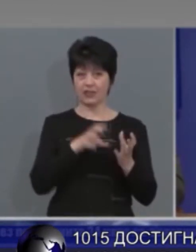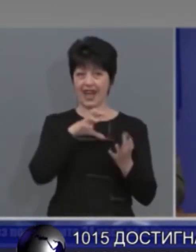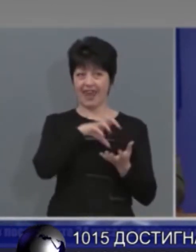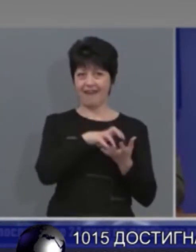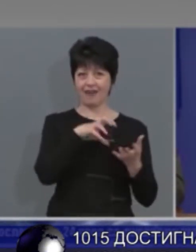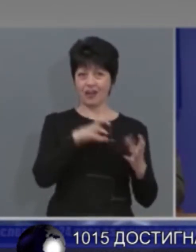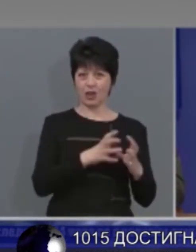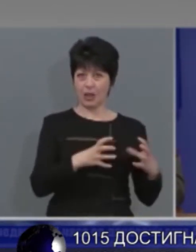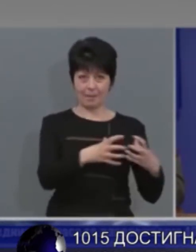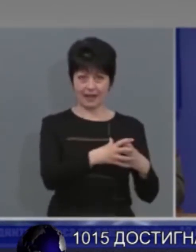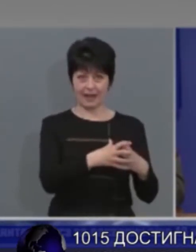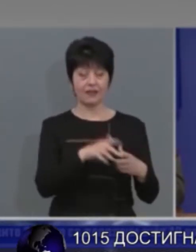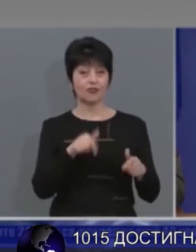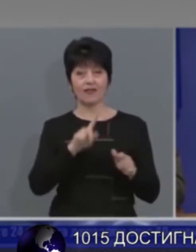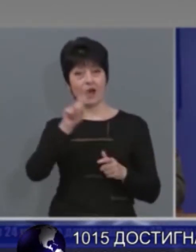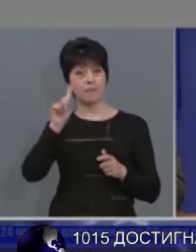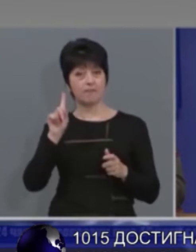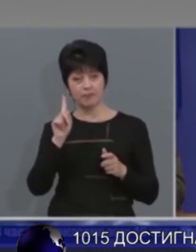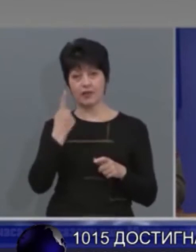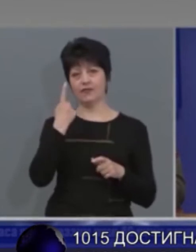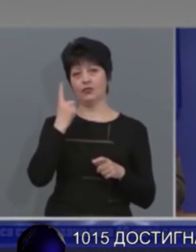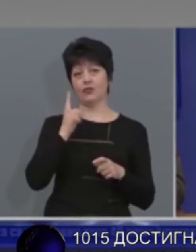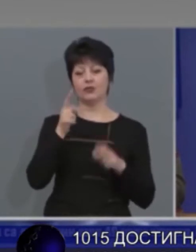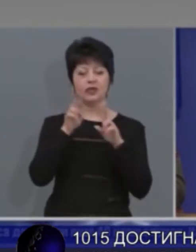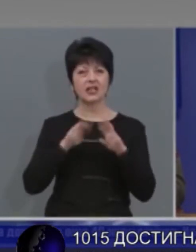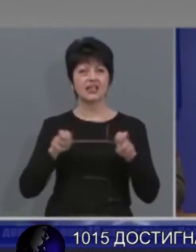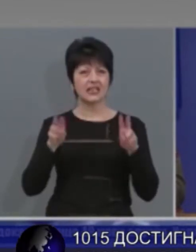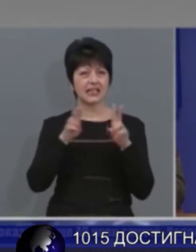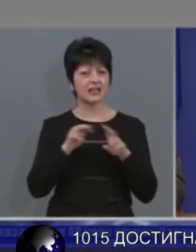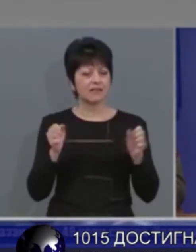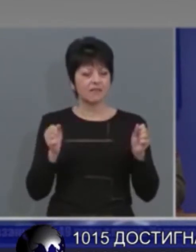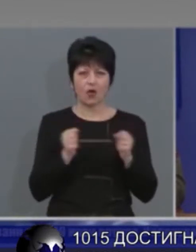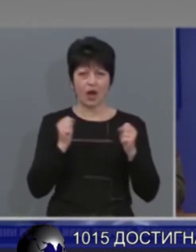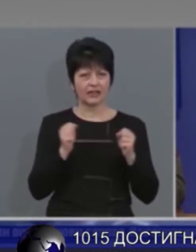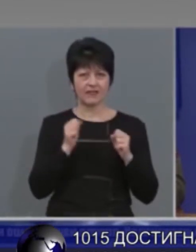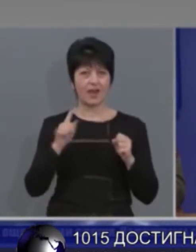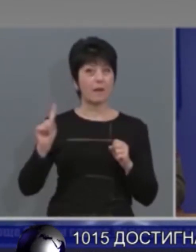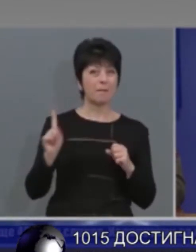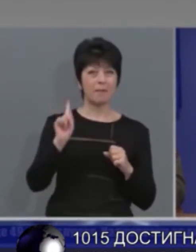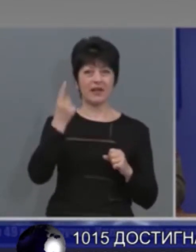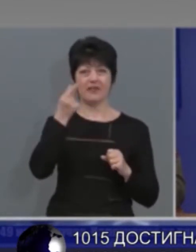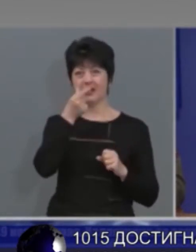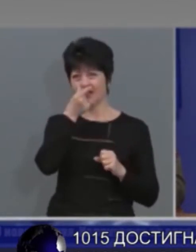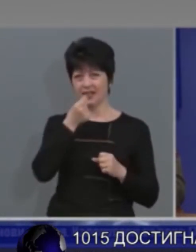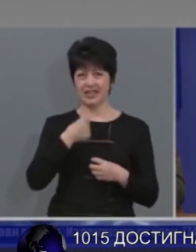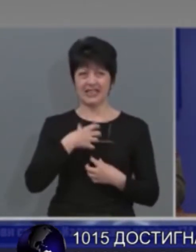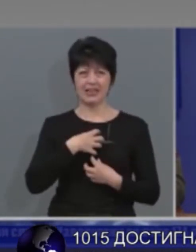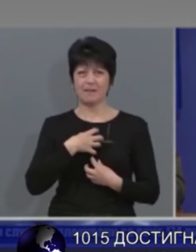спешна помощ. Това е първото, което трябва да се търси активно първите симптоми на тези лица.